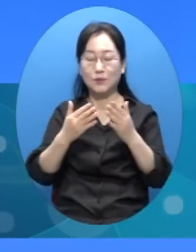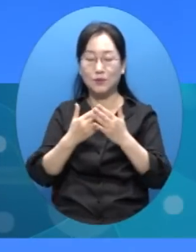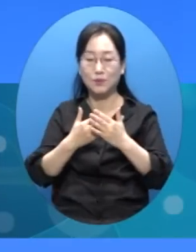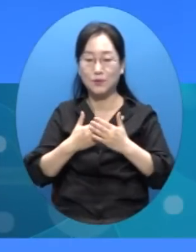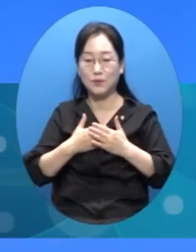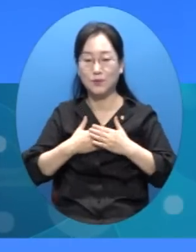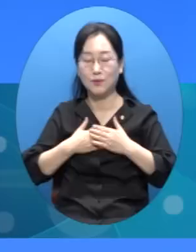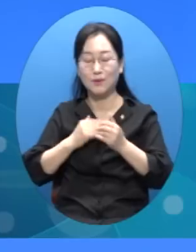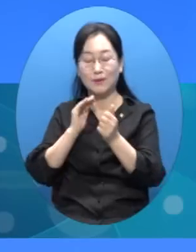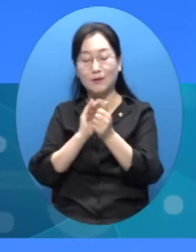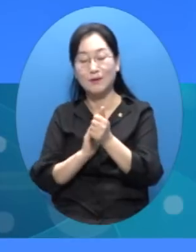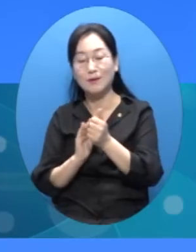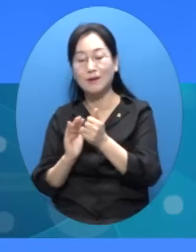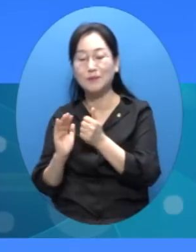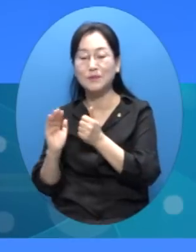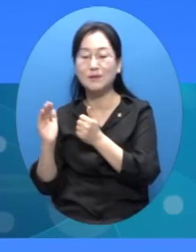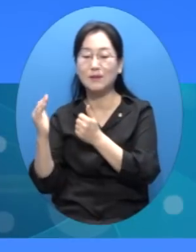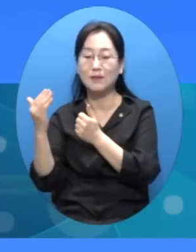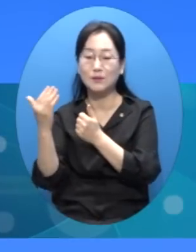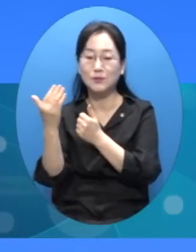자비로 날